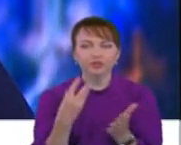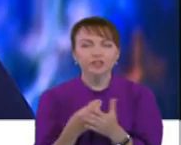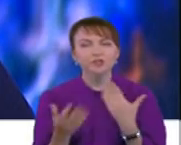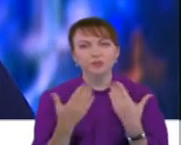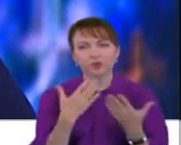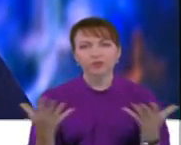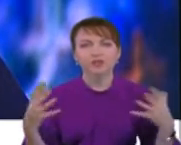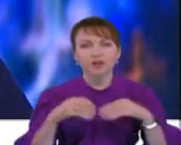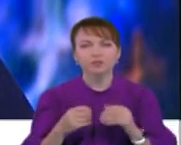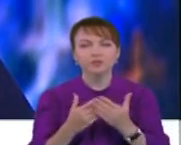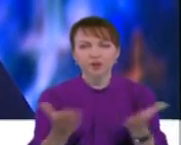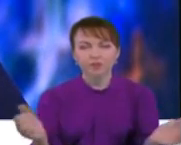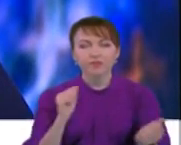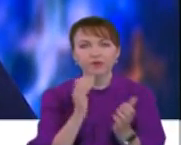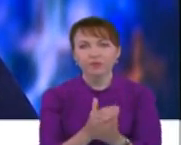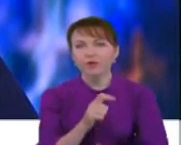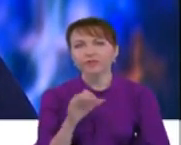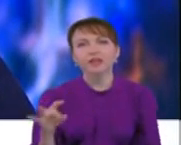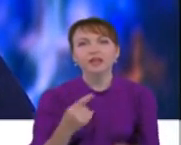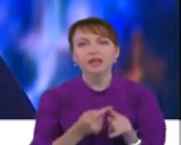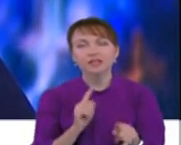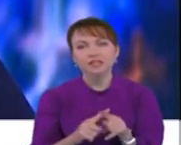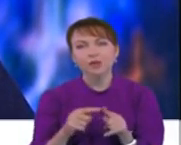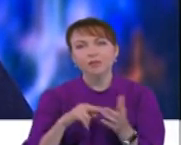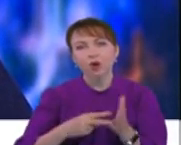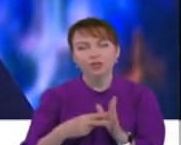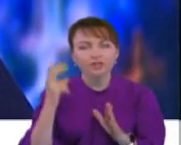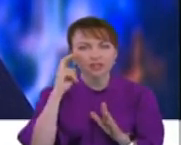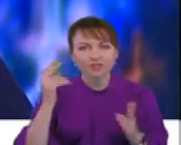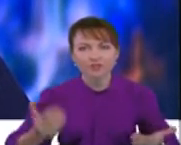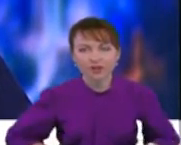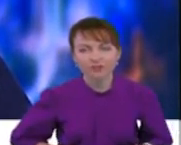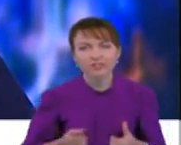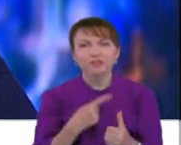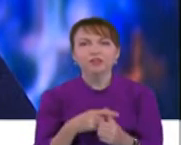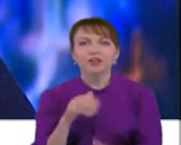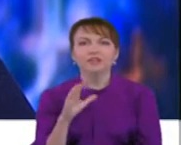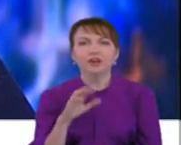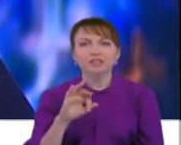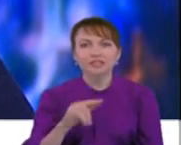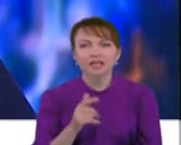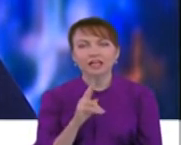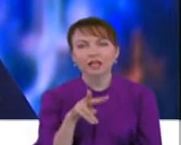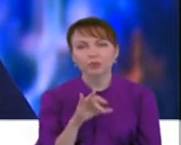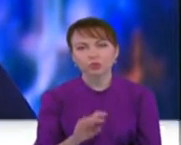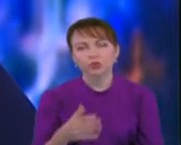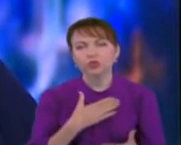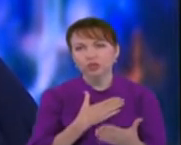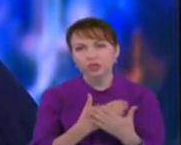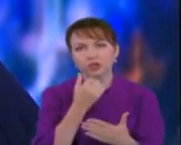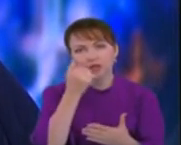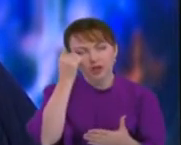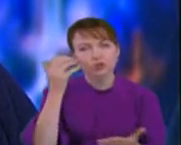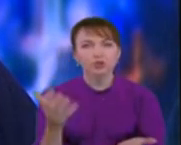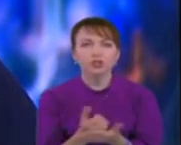спілкування разом з вами у прямому ефірі. Це проект «Київ Лайф». Мене звуть Василь Климчук. Я щиро дякую кожному з вас, хто знайшов вільний час, гарний